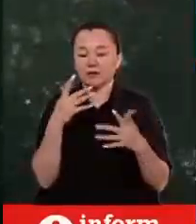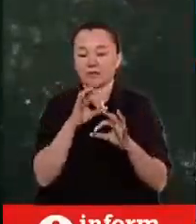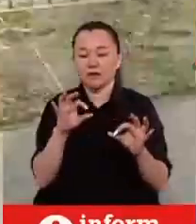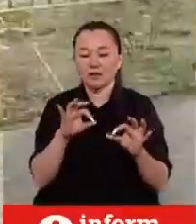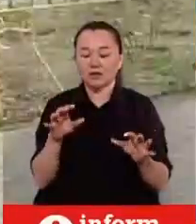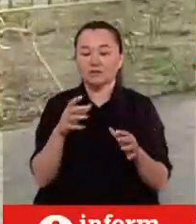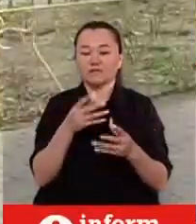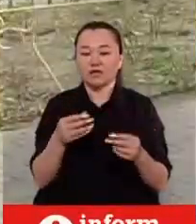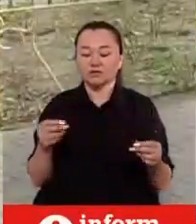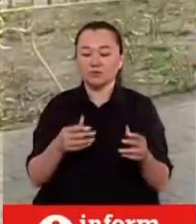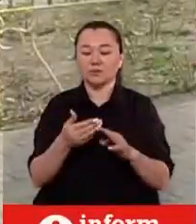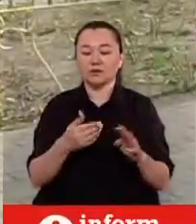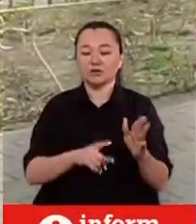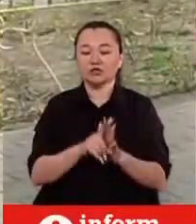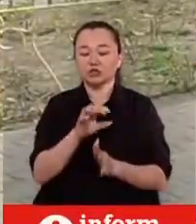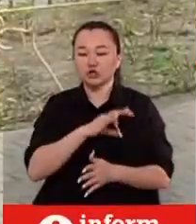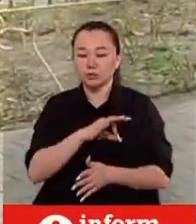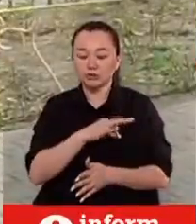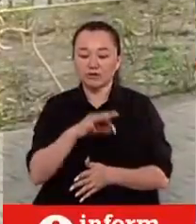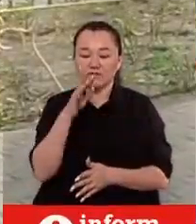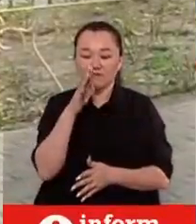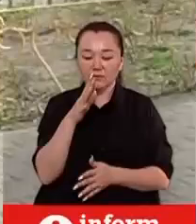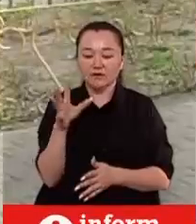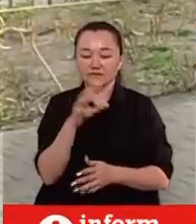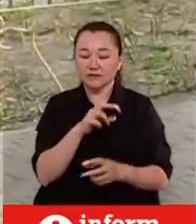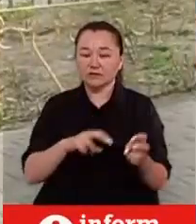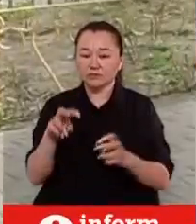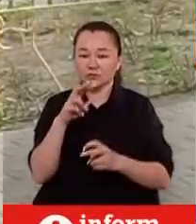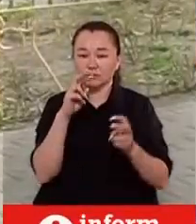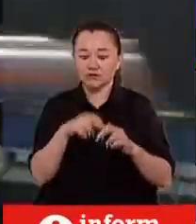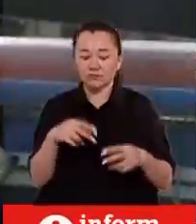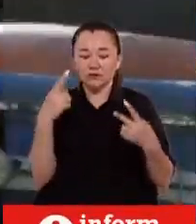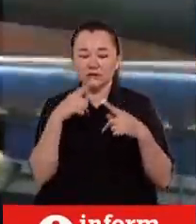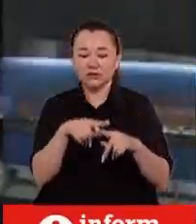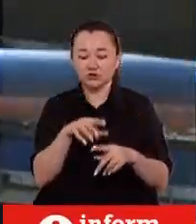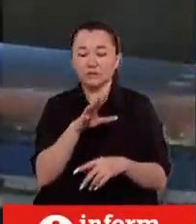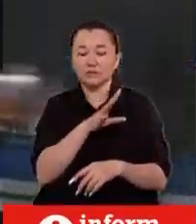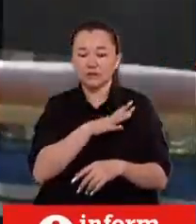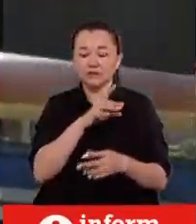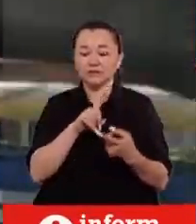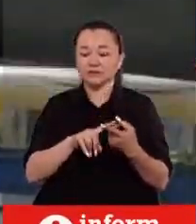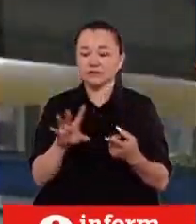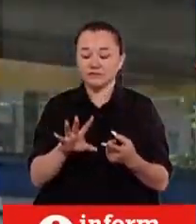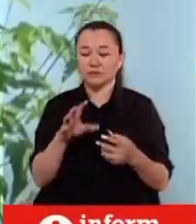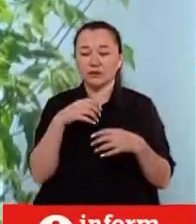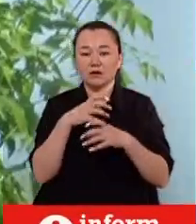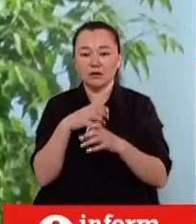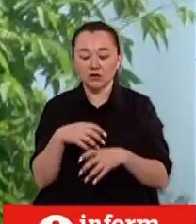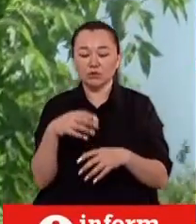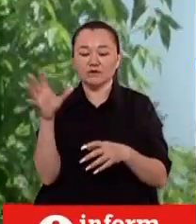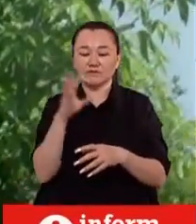этого года, перед началом эксплуатационного сезона, все аттракционы прошли техническое диагностирование независимой лаборатории.